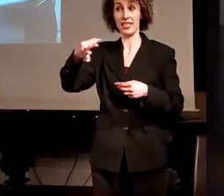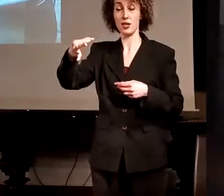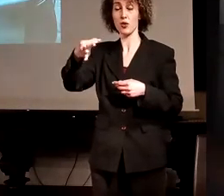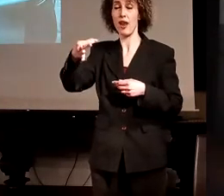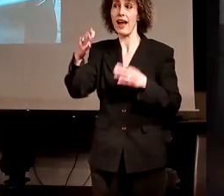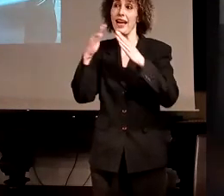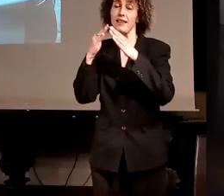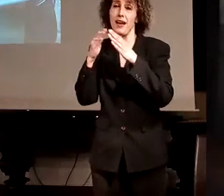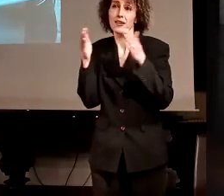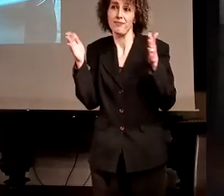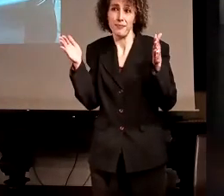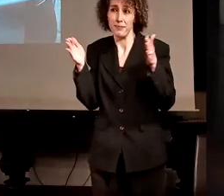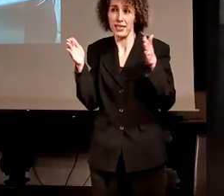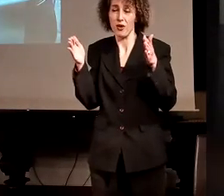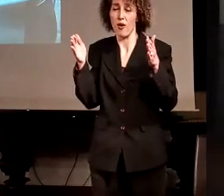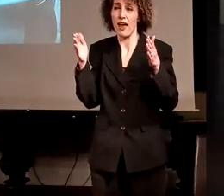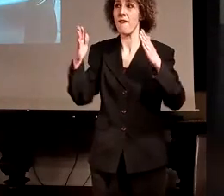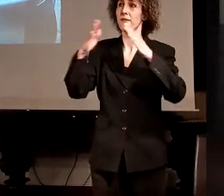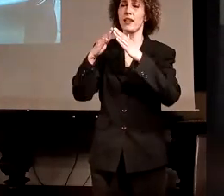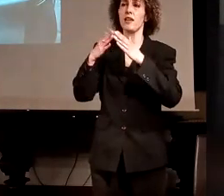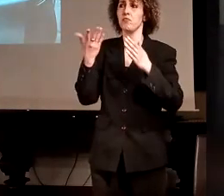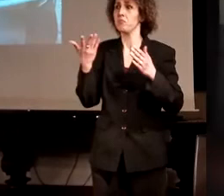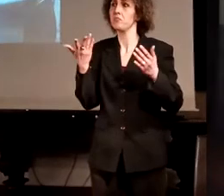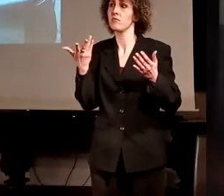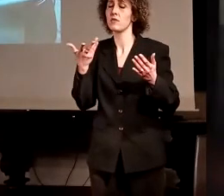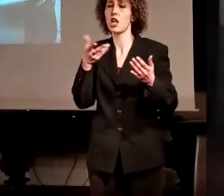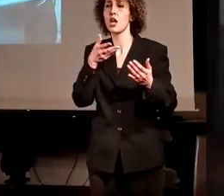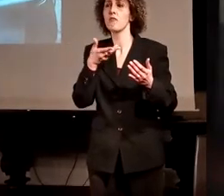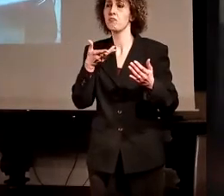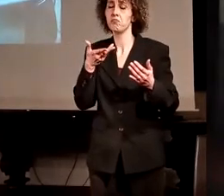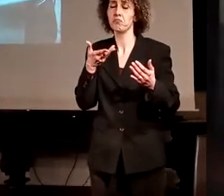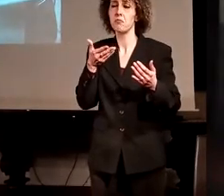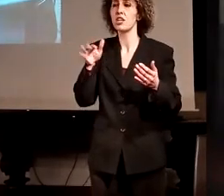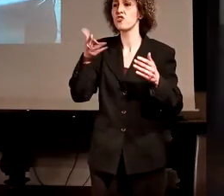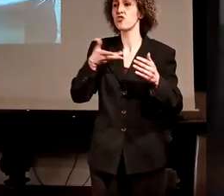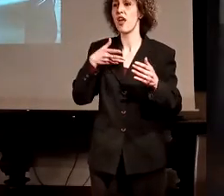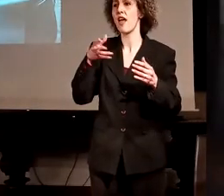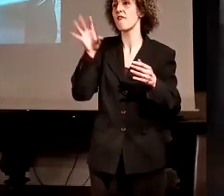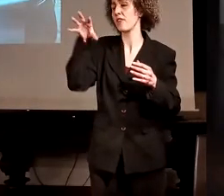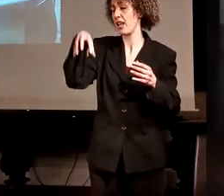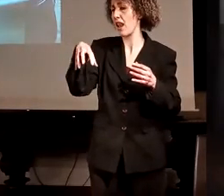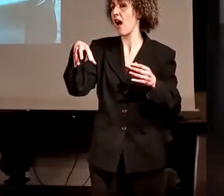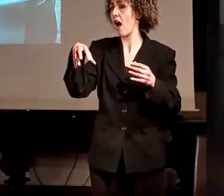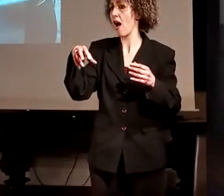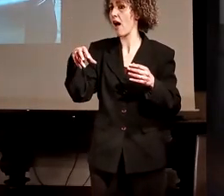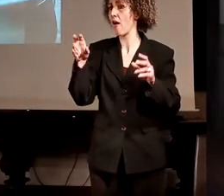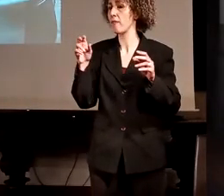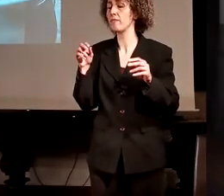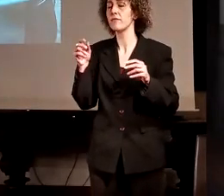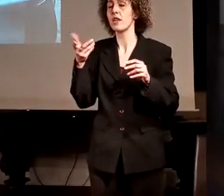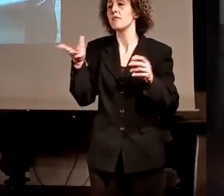casa la villa dicono basta vedere una foto era una casa semplicissima di legno giusto necessari